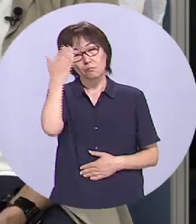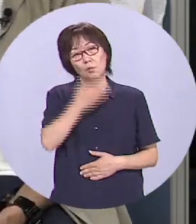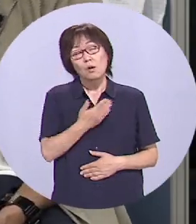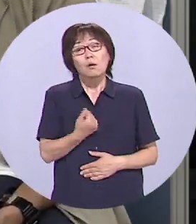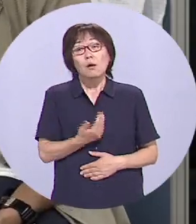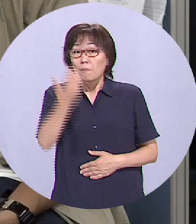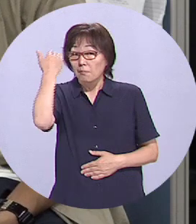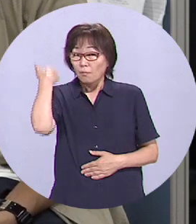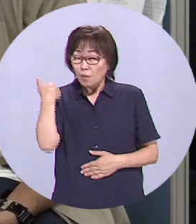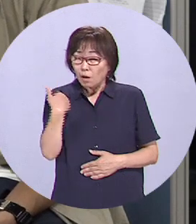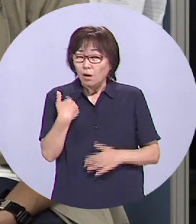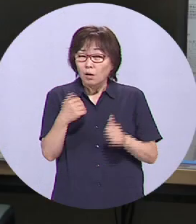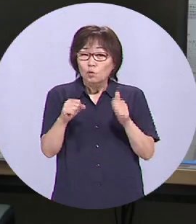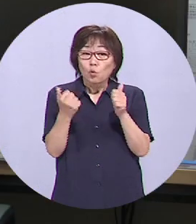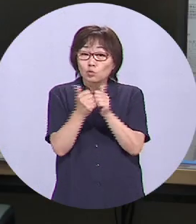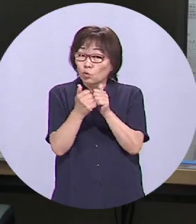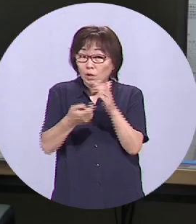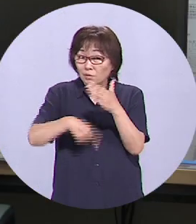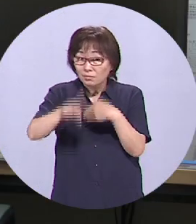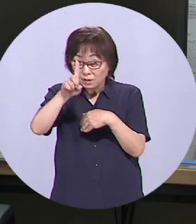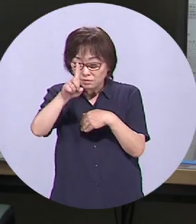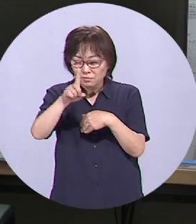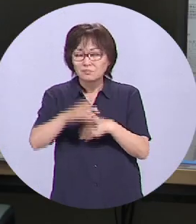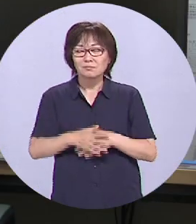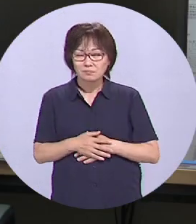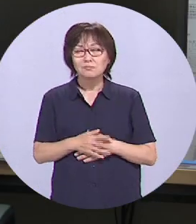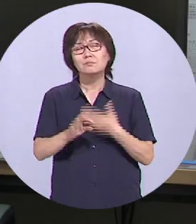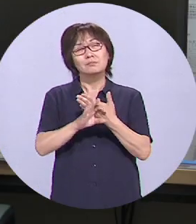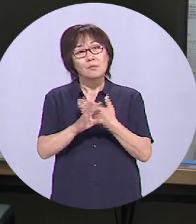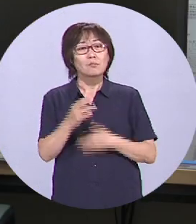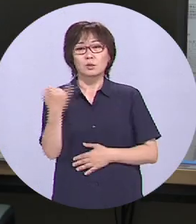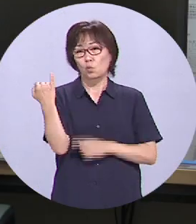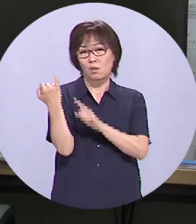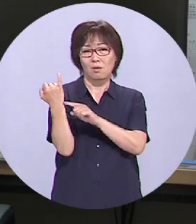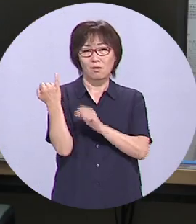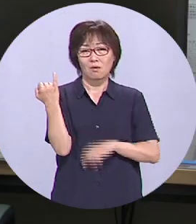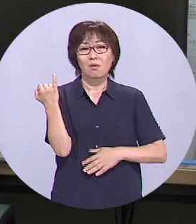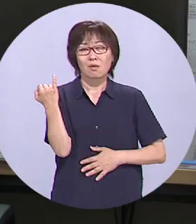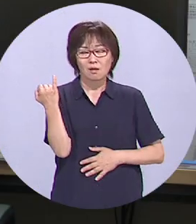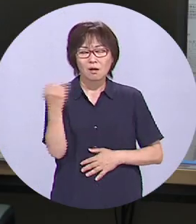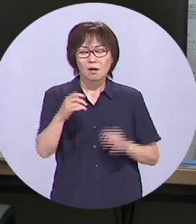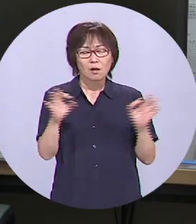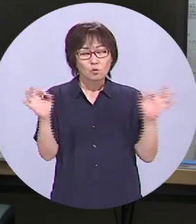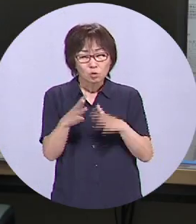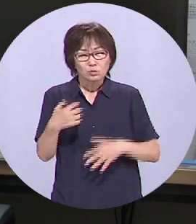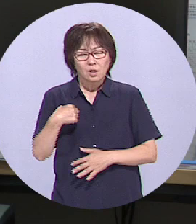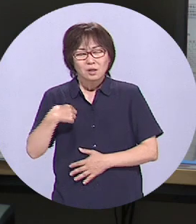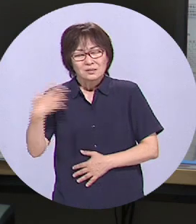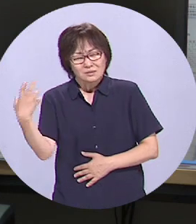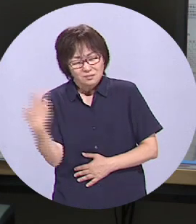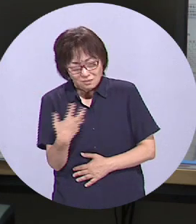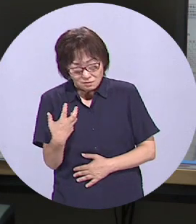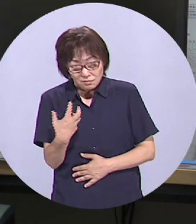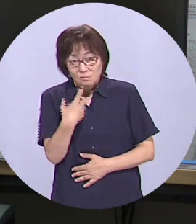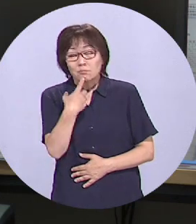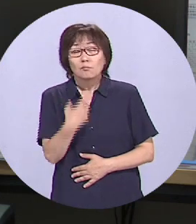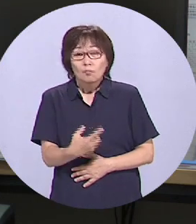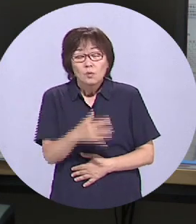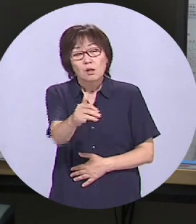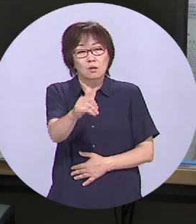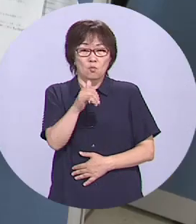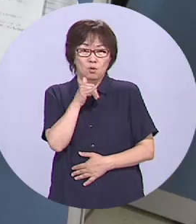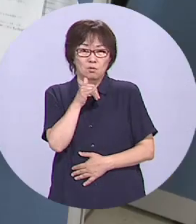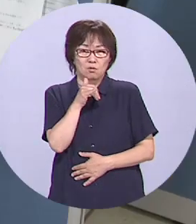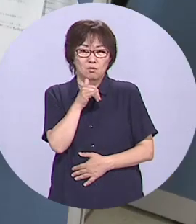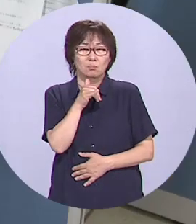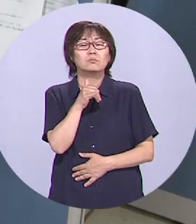ってどういったものがありますか。 女性の方で突然胸の痛みがあり不安になり相談に電話が入りました